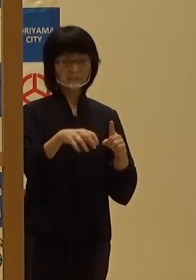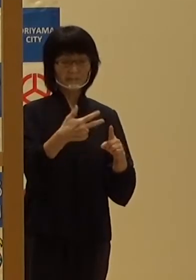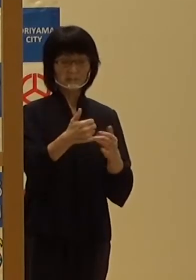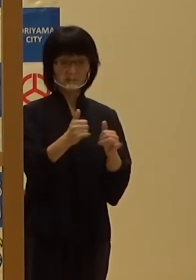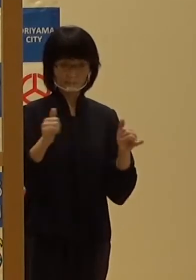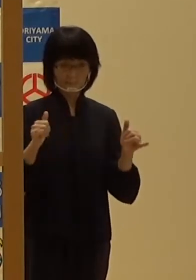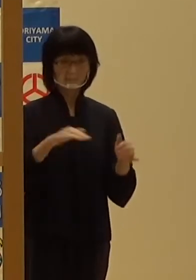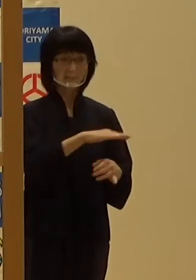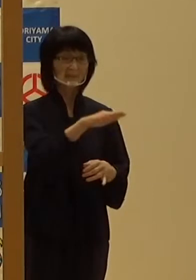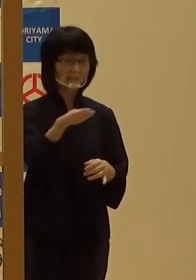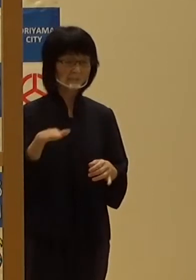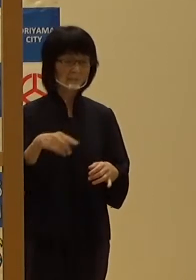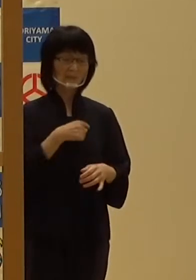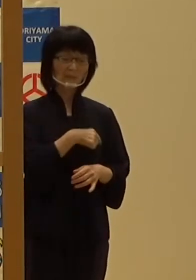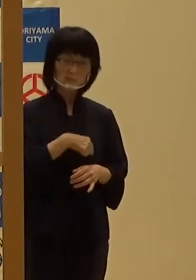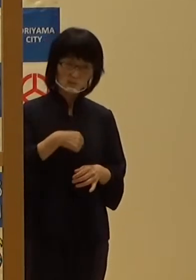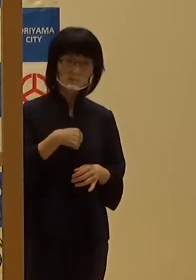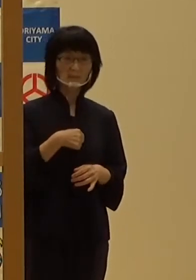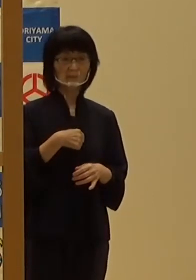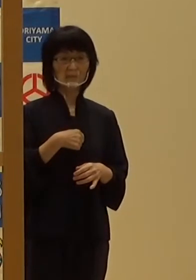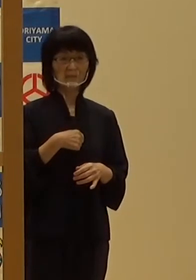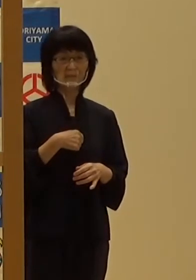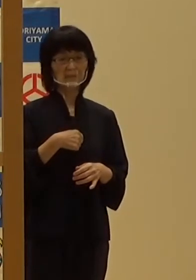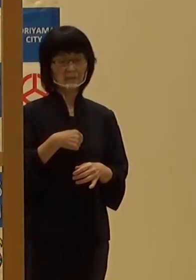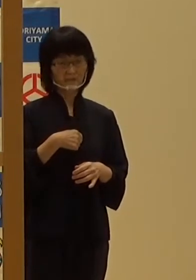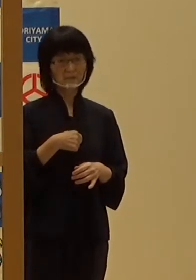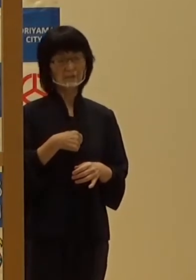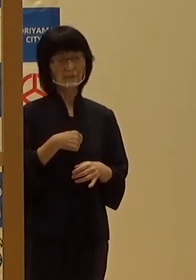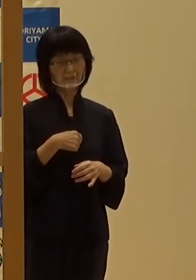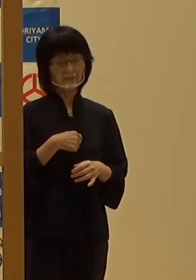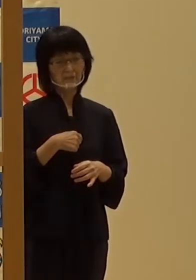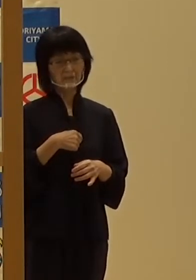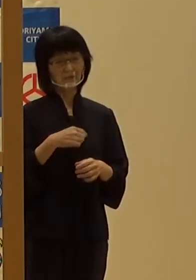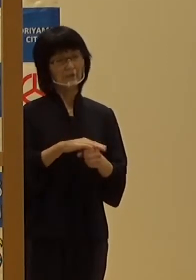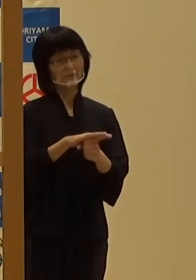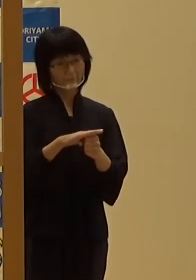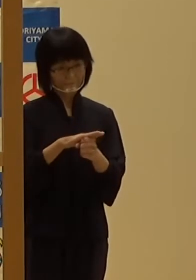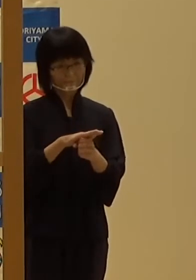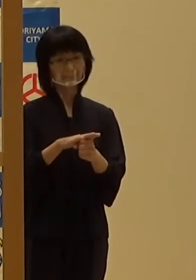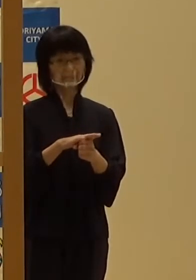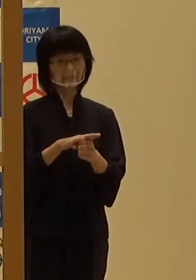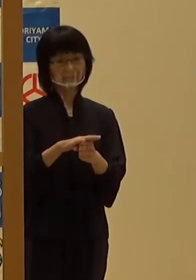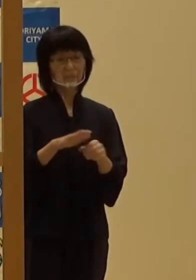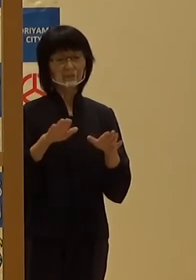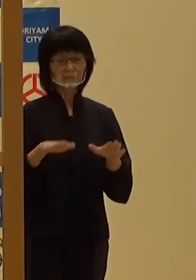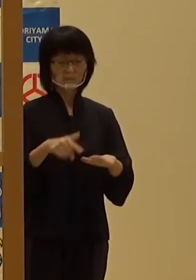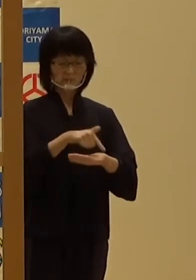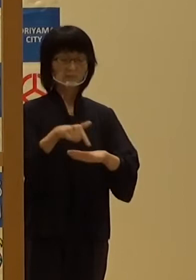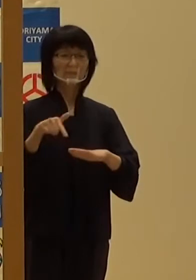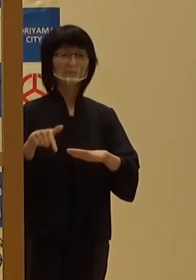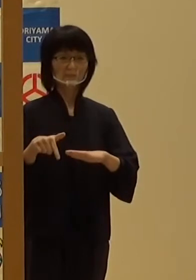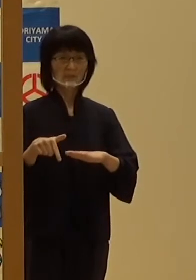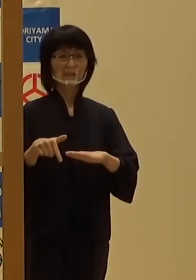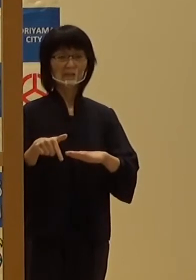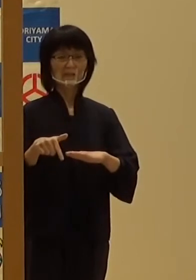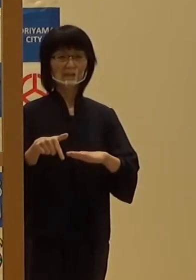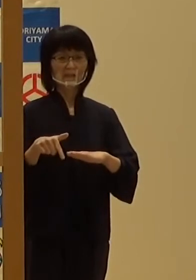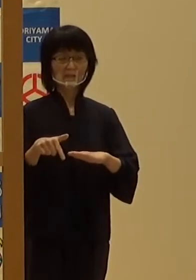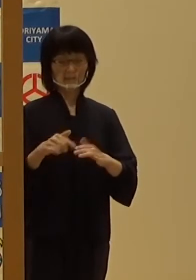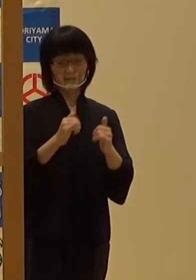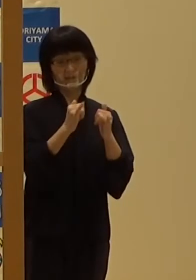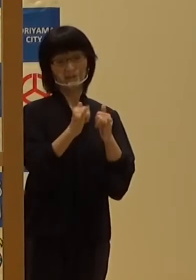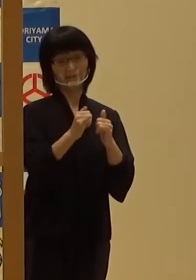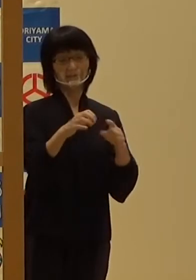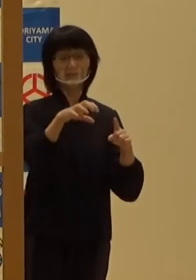皆様、思いというのは、大変深く広いものでございまして、今回のプロジェクトがですね、海西